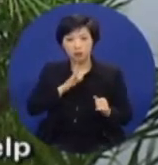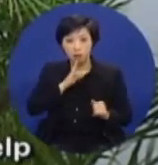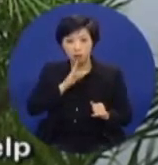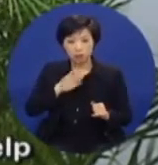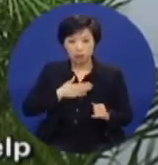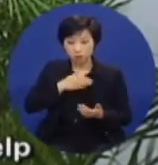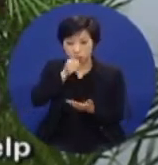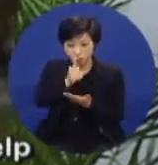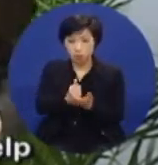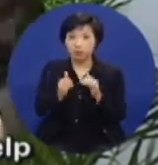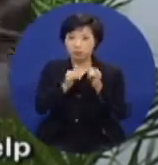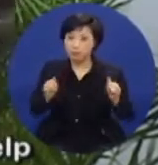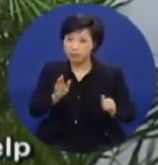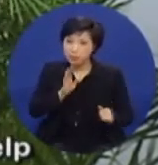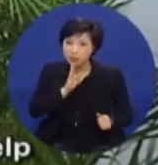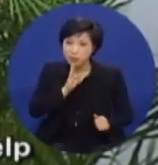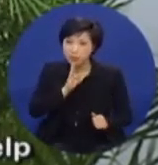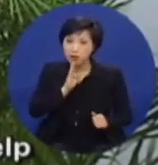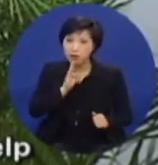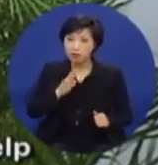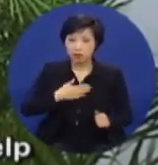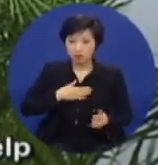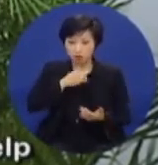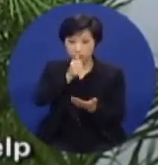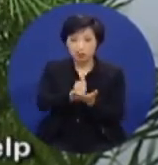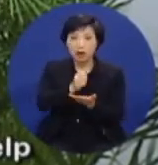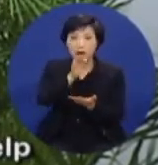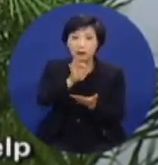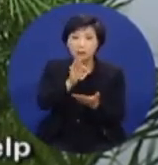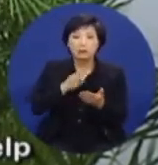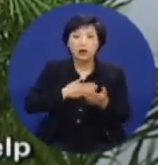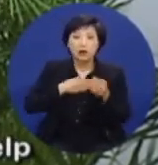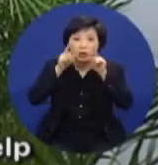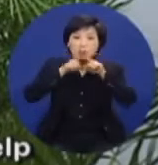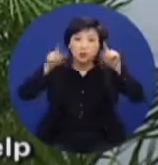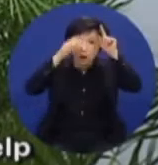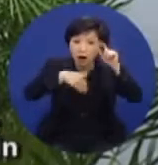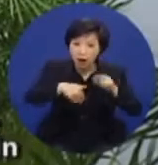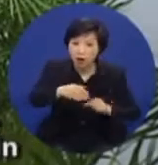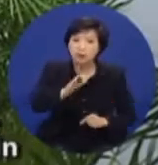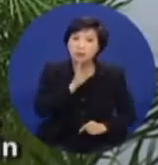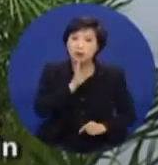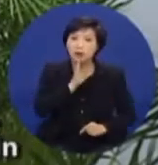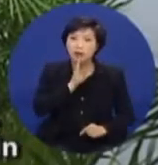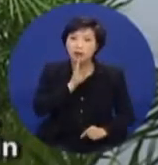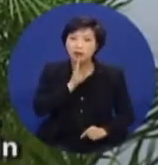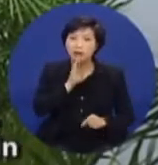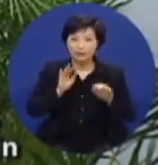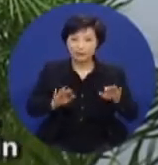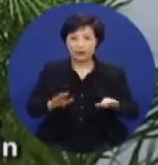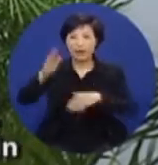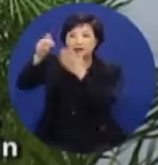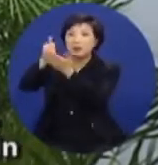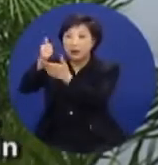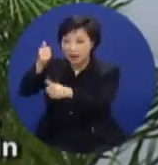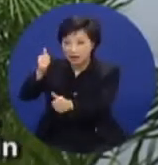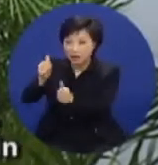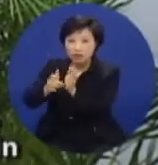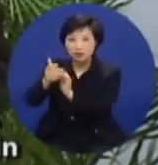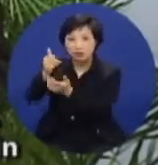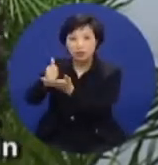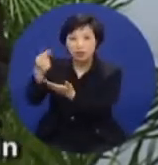진짜 죄인의 이 죄 값주고 나간 기호 깔 수밖에 없네 그런데 하나님의 아들이